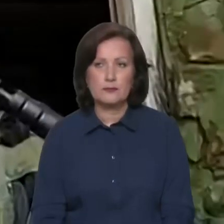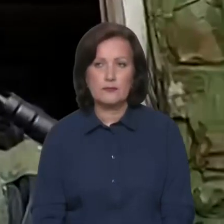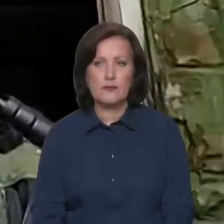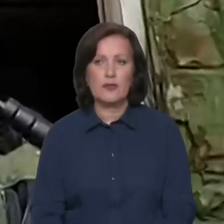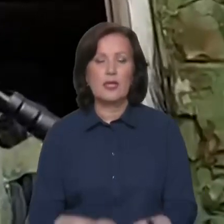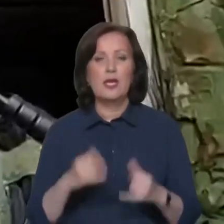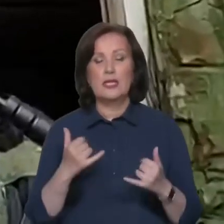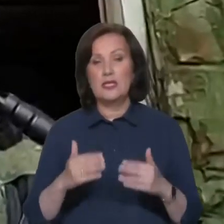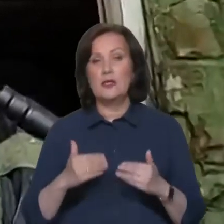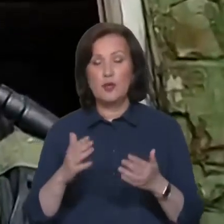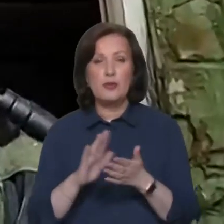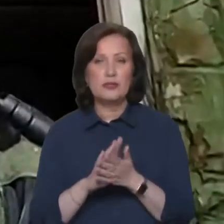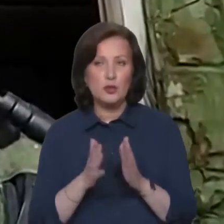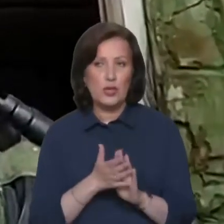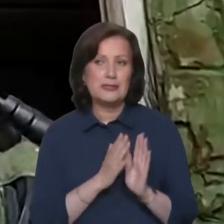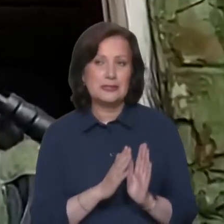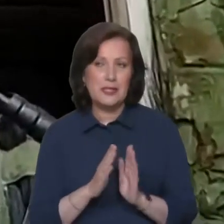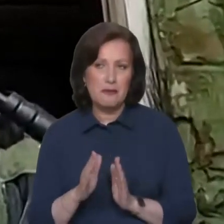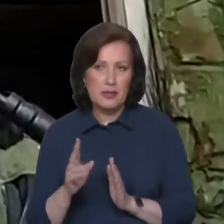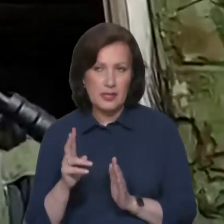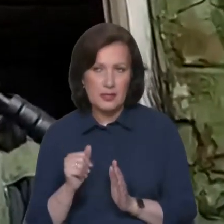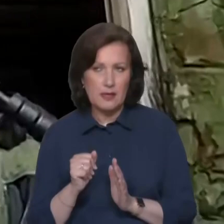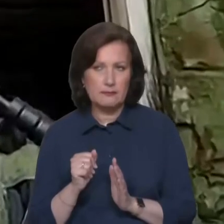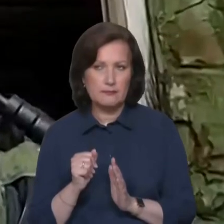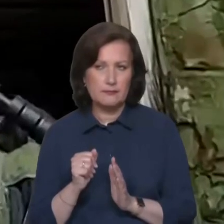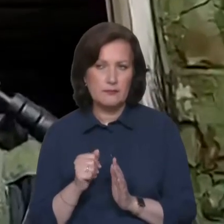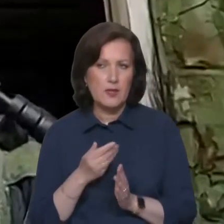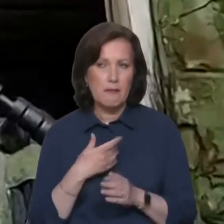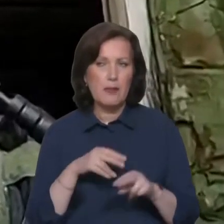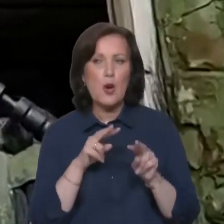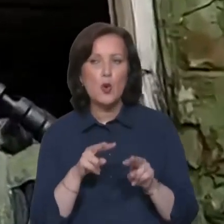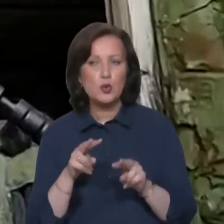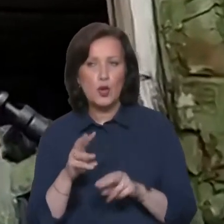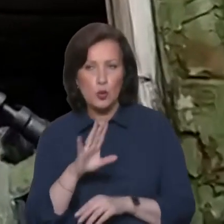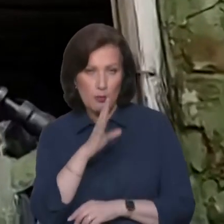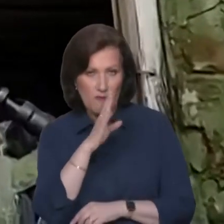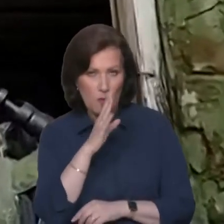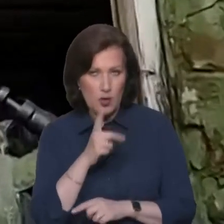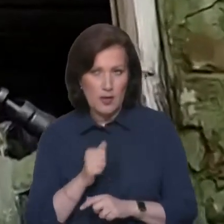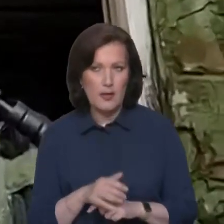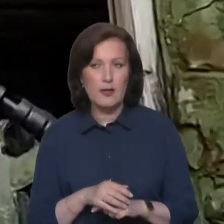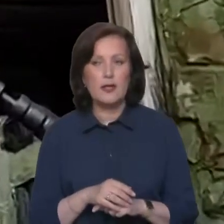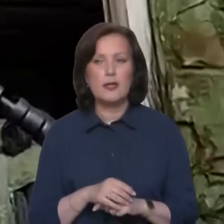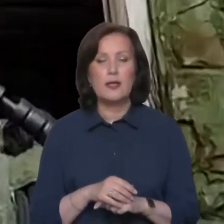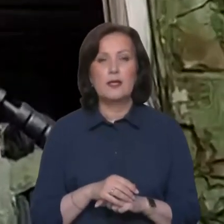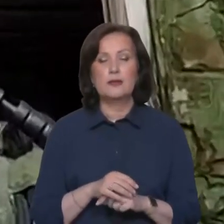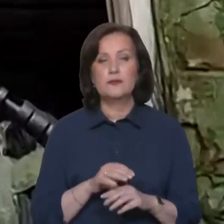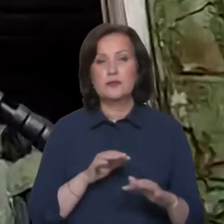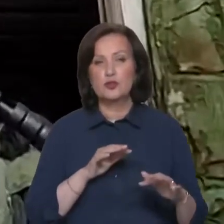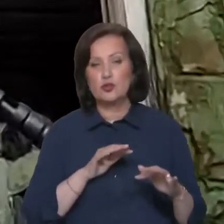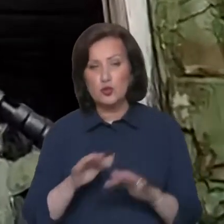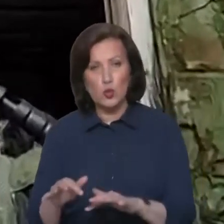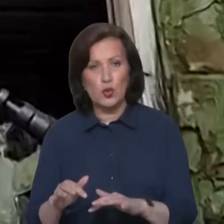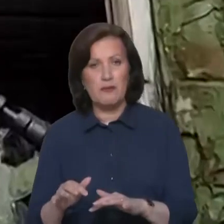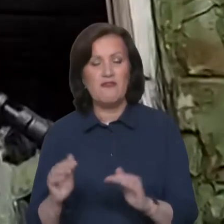На даному етапі ситуація стабільна, ми контролюємо ворога, а штурмів